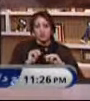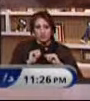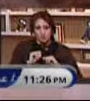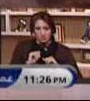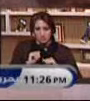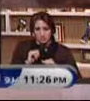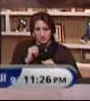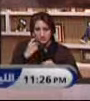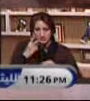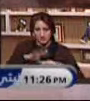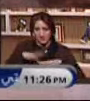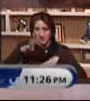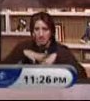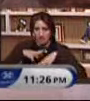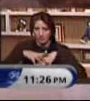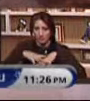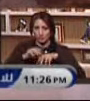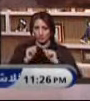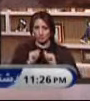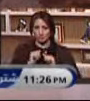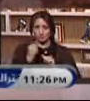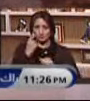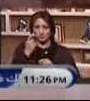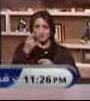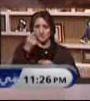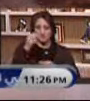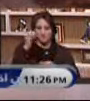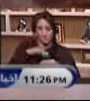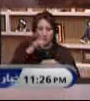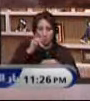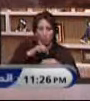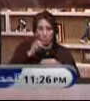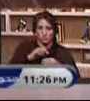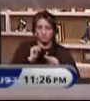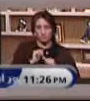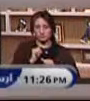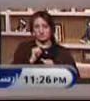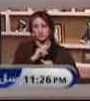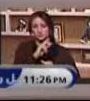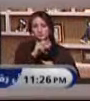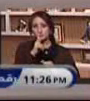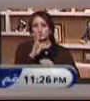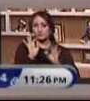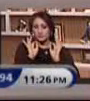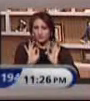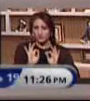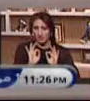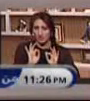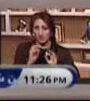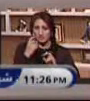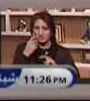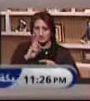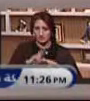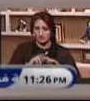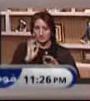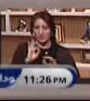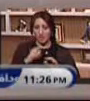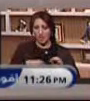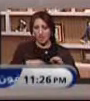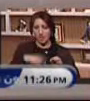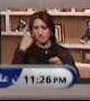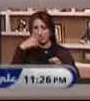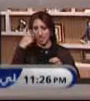الشبكه العنكبوتيه حطه في حصلتك مبلغ له، يعني دائما كما قلنا اجعل الولد عشان ما يطلعش كمان هو قاسي قلبه